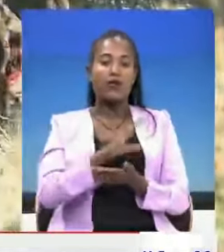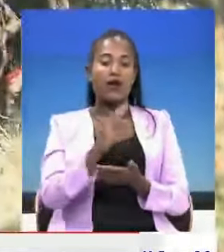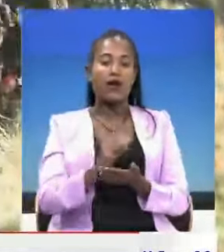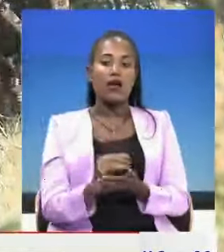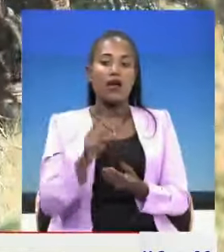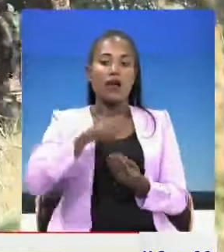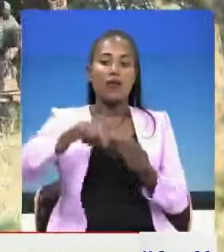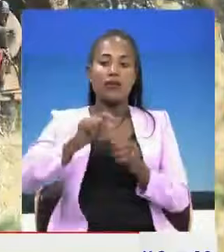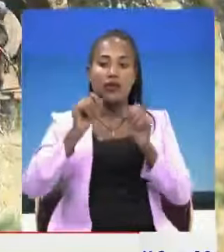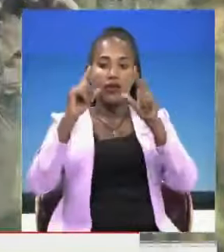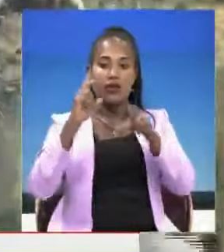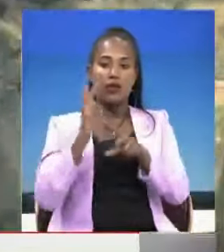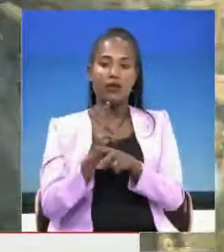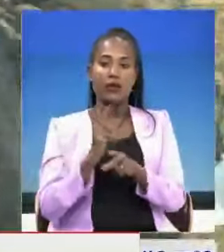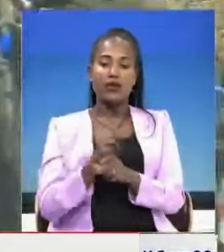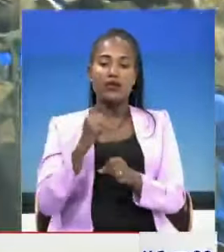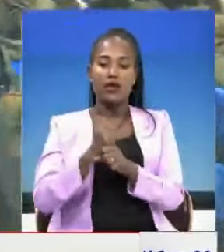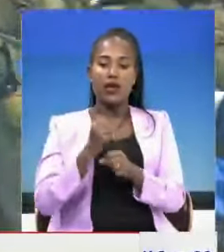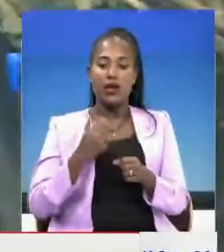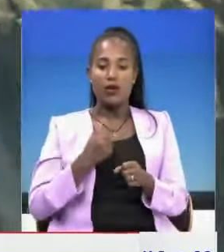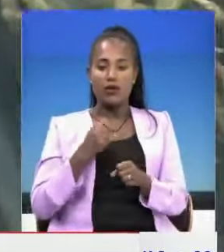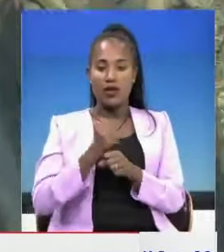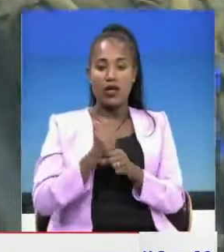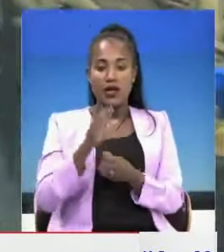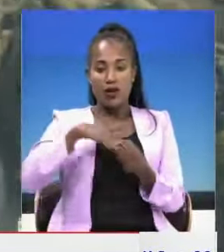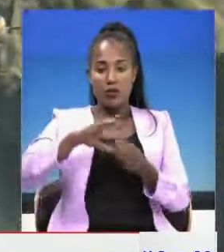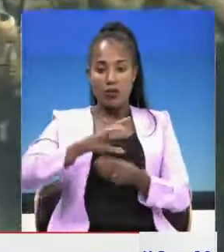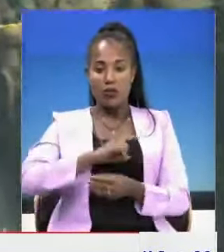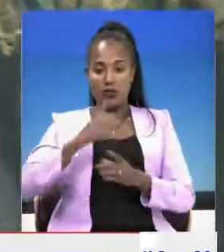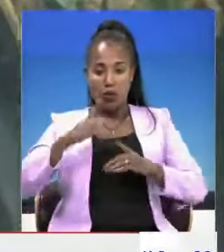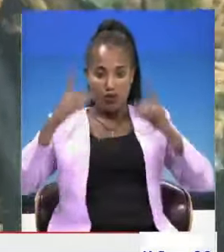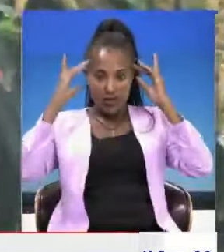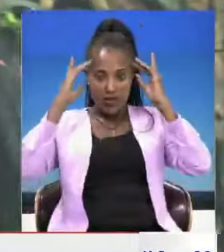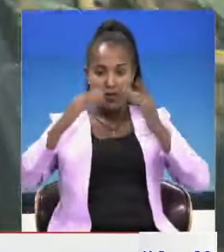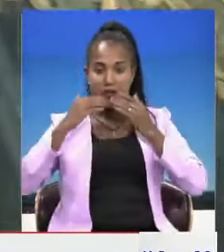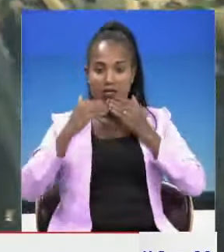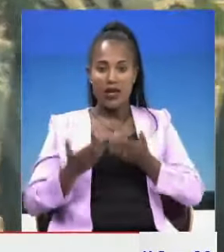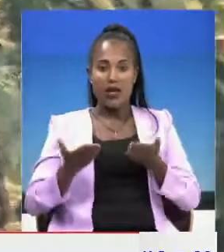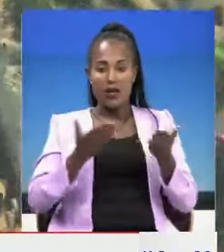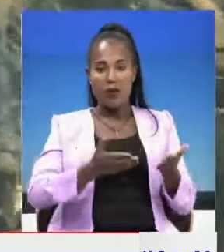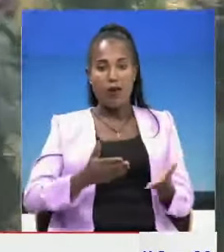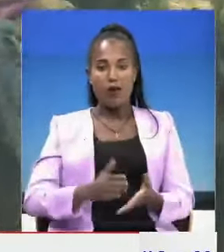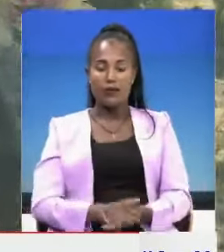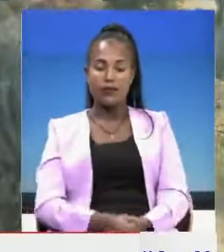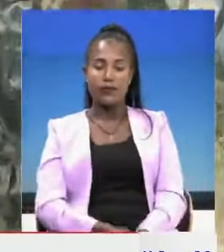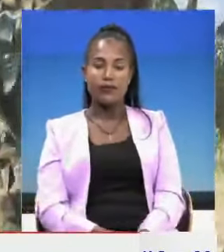አካባቢውን ነቅቶ በመጠበቅ እየሰራ ላለው ስራ የክልሉ ፖሊስ ኮሚሽን ምስጋና አቅርቧል።